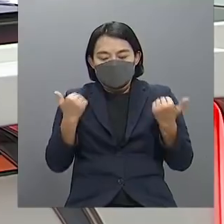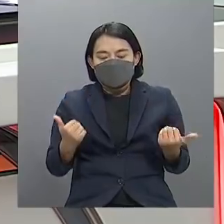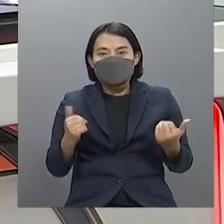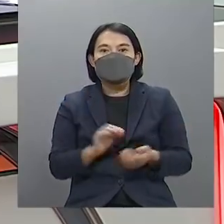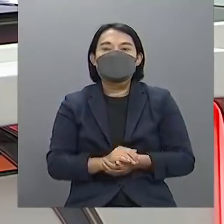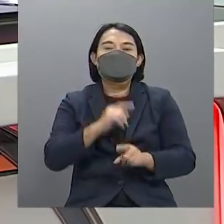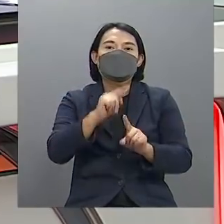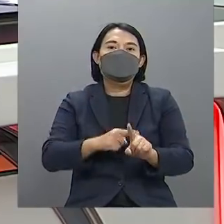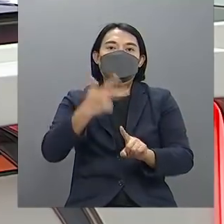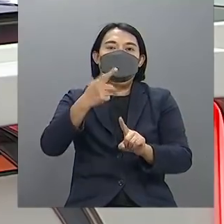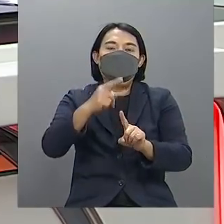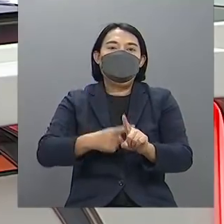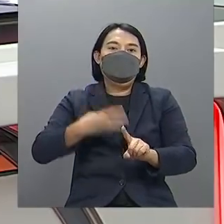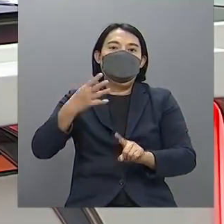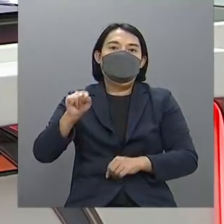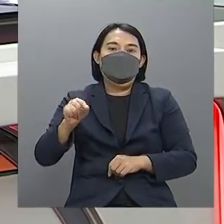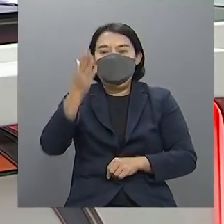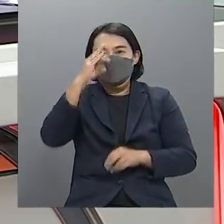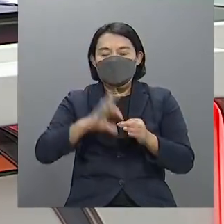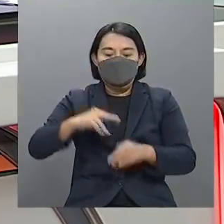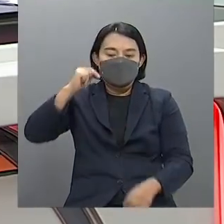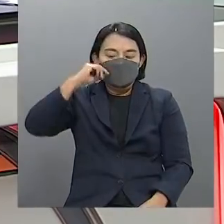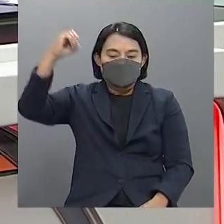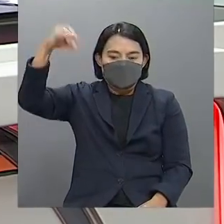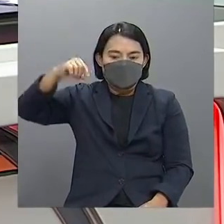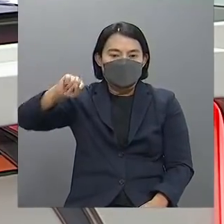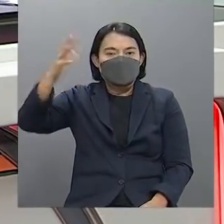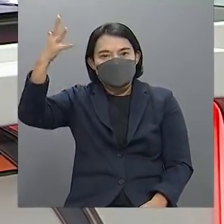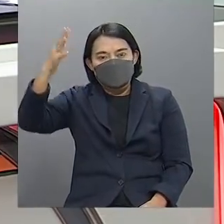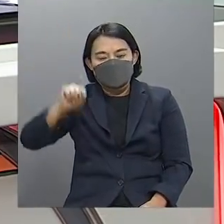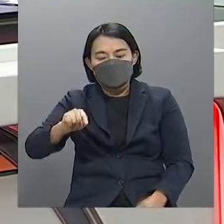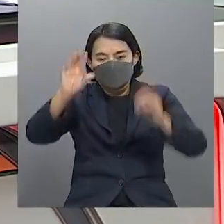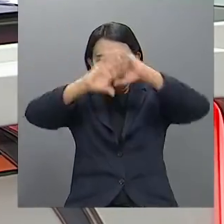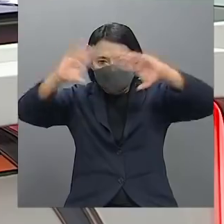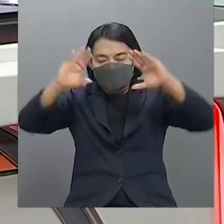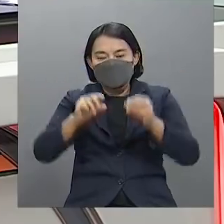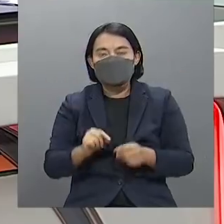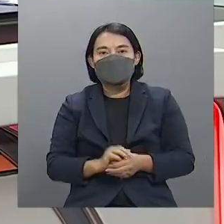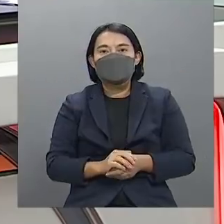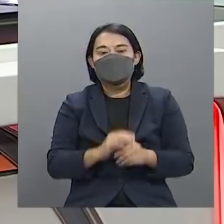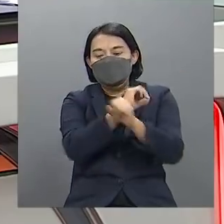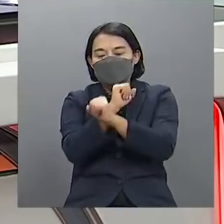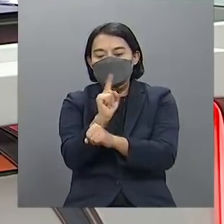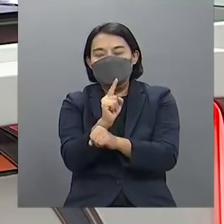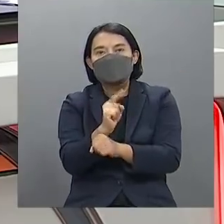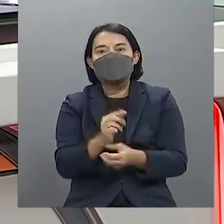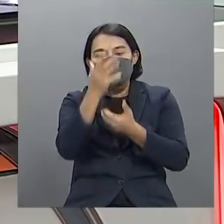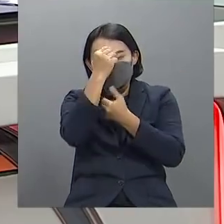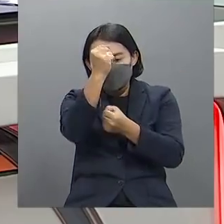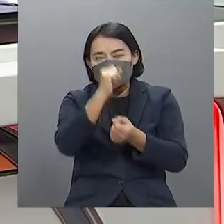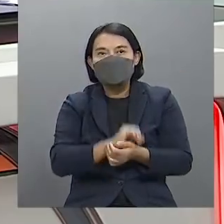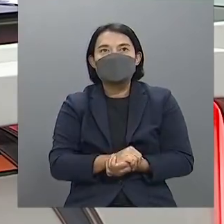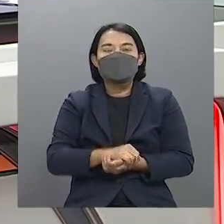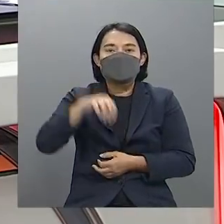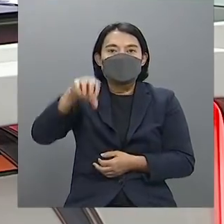แพงอยู่แล้วเพราะมันแล้งน่าสนใจเหมือนกันว่ารัฐบาลจะรับมือกับเรื่องนี้ยังไงนะคะ เวลาที่บริษัทผู้ประกอบการออกมาส่ง